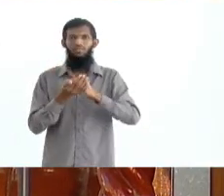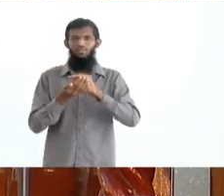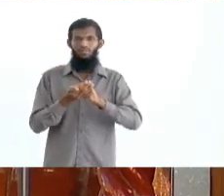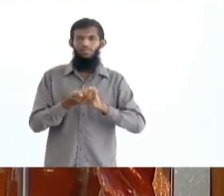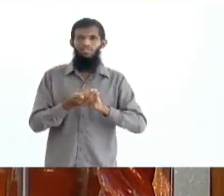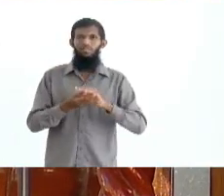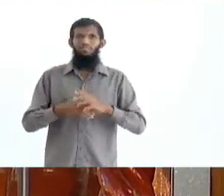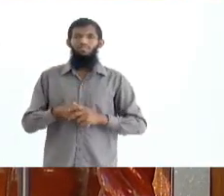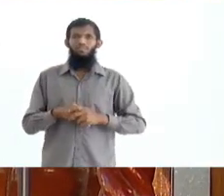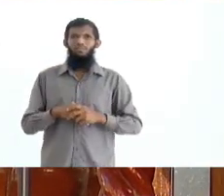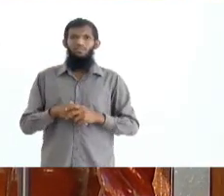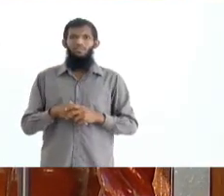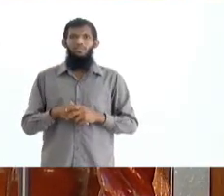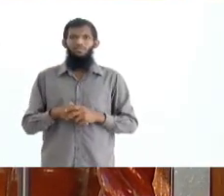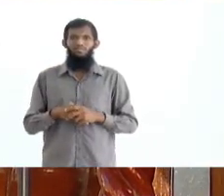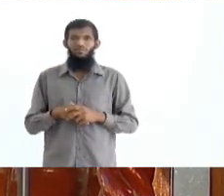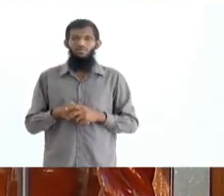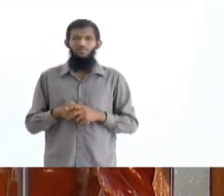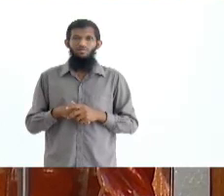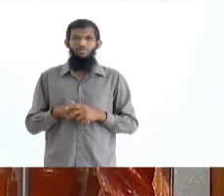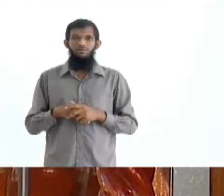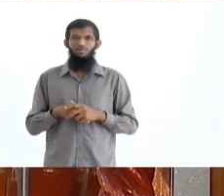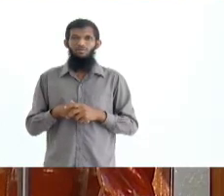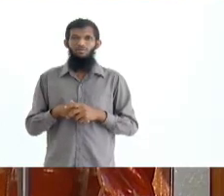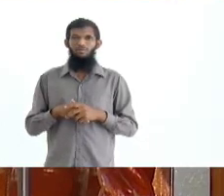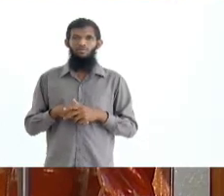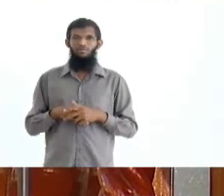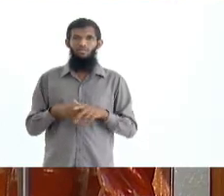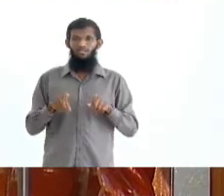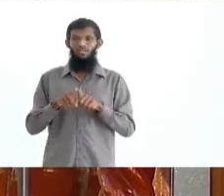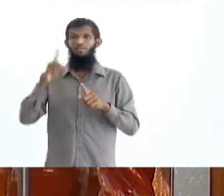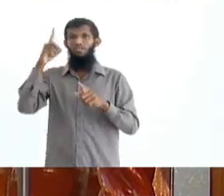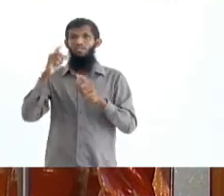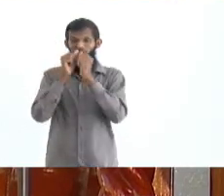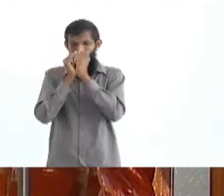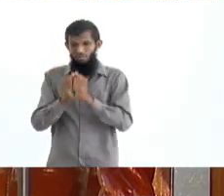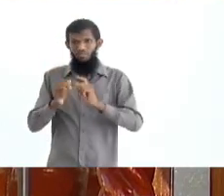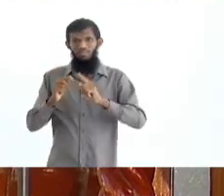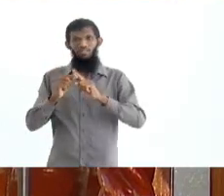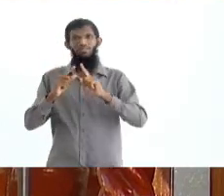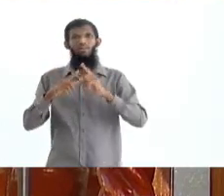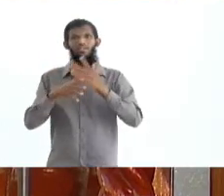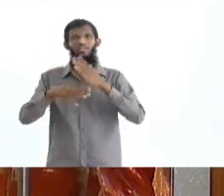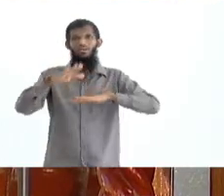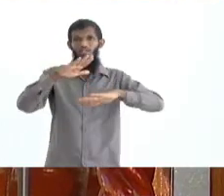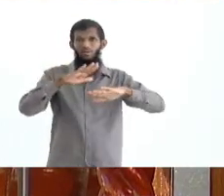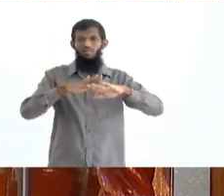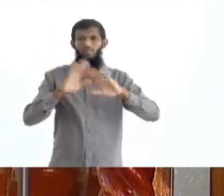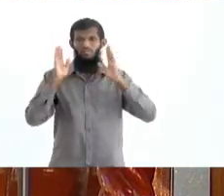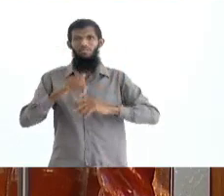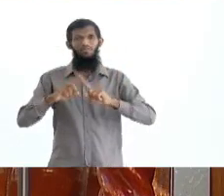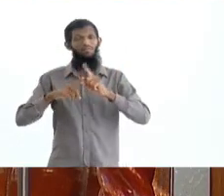rabbih. Maney. Adi Allah'ın alukan adakurum matiga boduamun anna